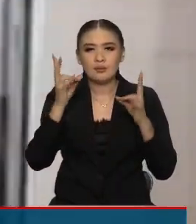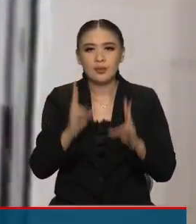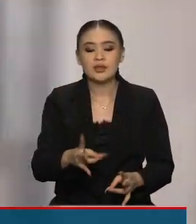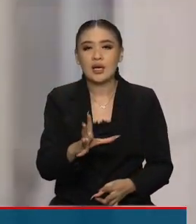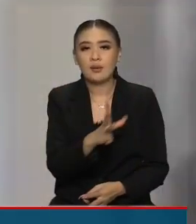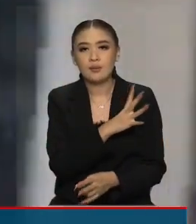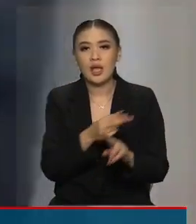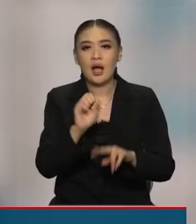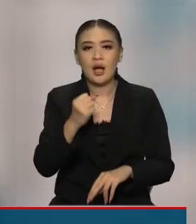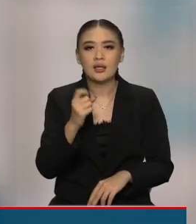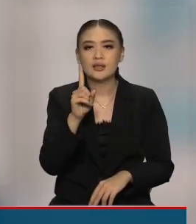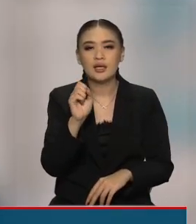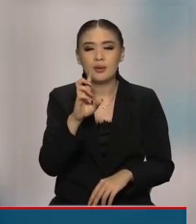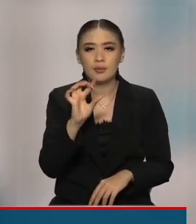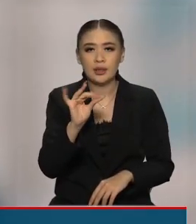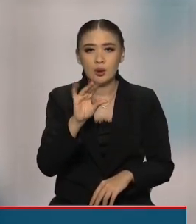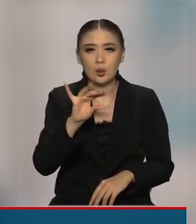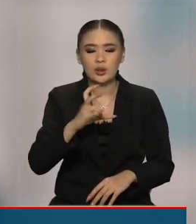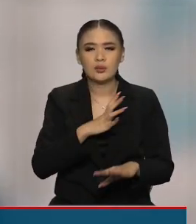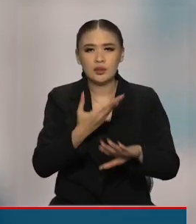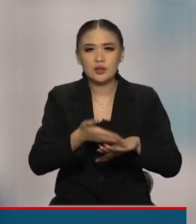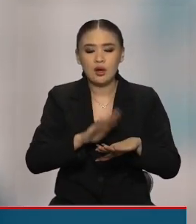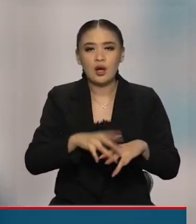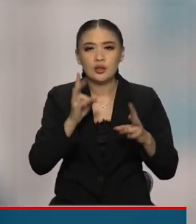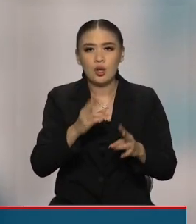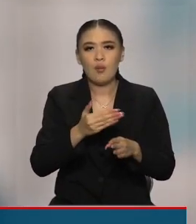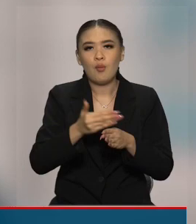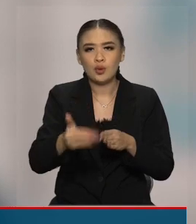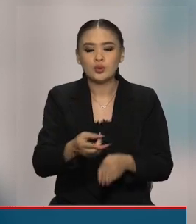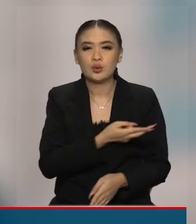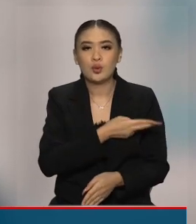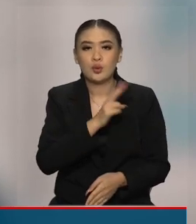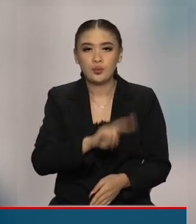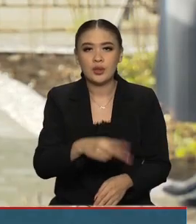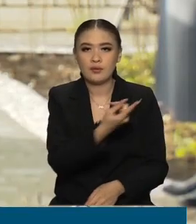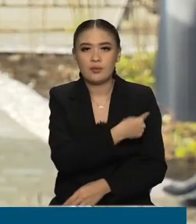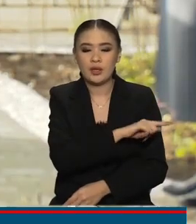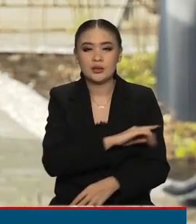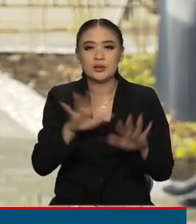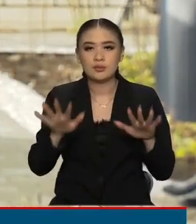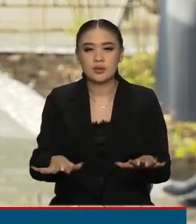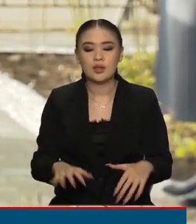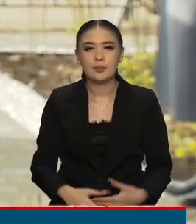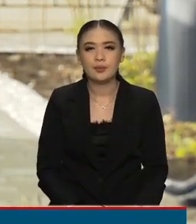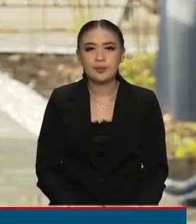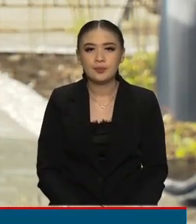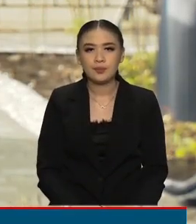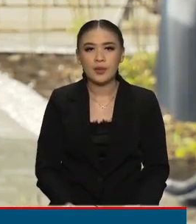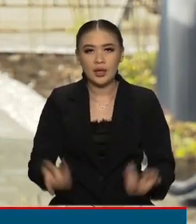пострадали, а Оскар Забикулин, получивший тяжелые травмы, позже скончался в больнице. Идея этой